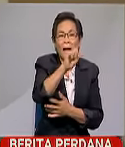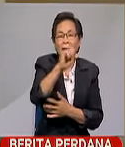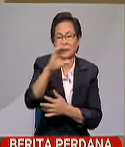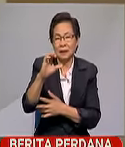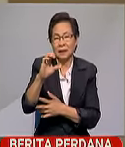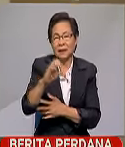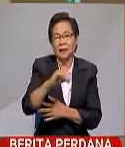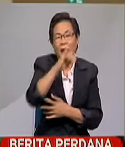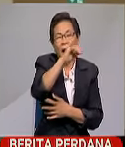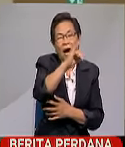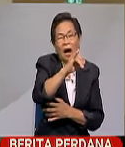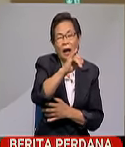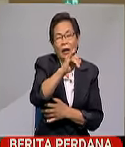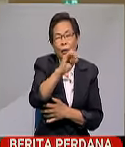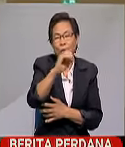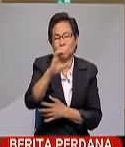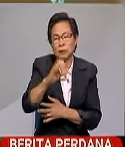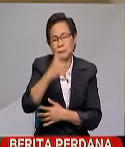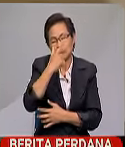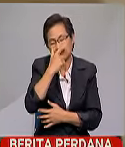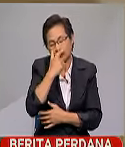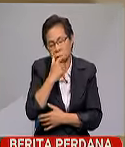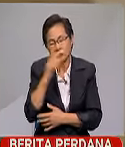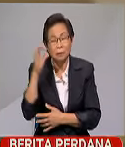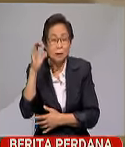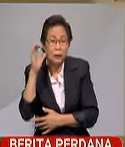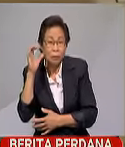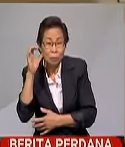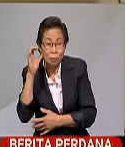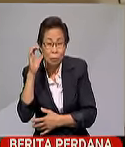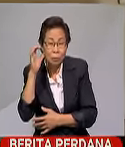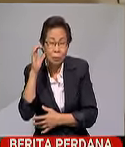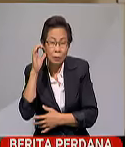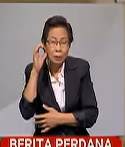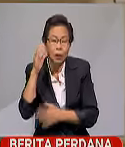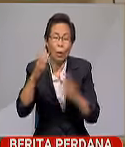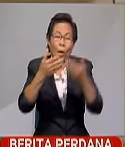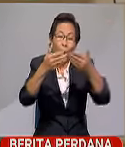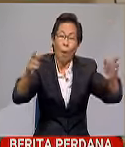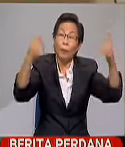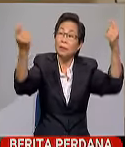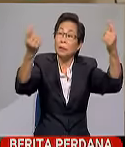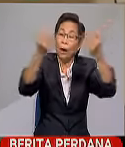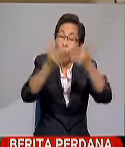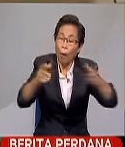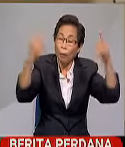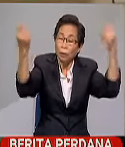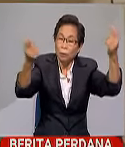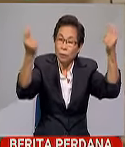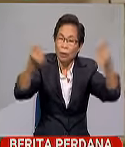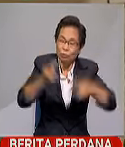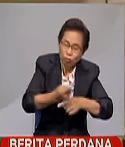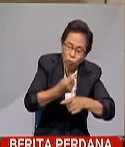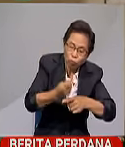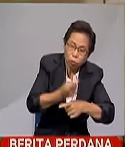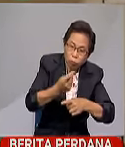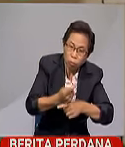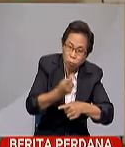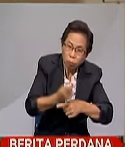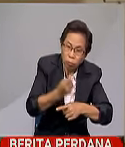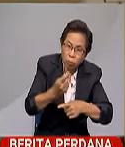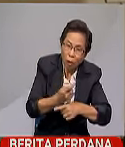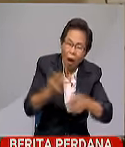hear that one of the performers in the opening ceremony, it appears as if they were rehearsing, had an